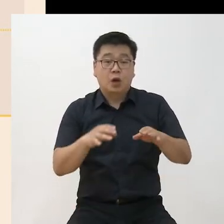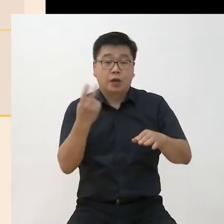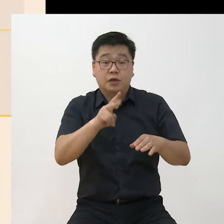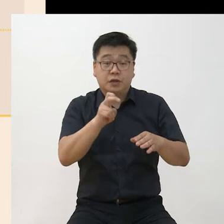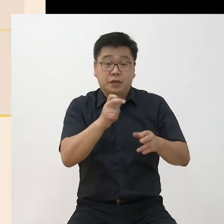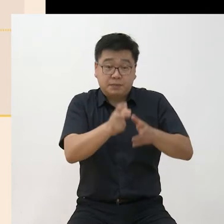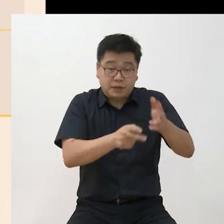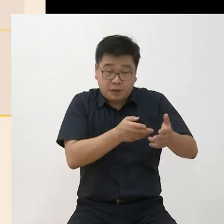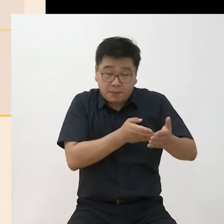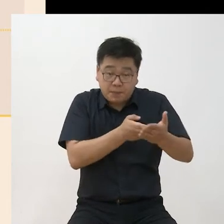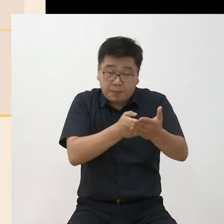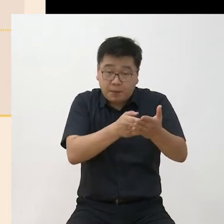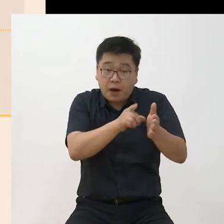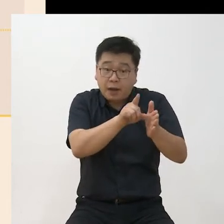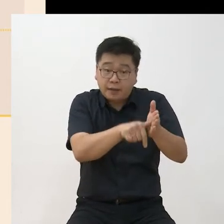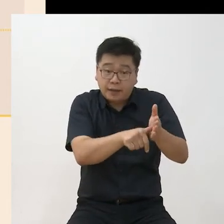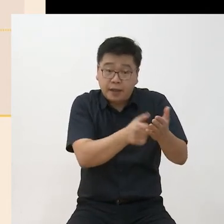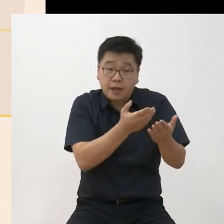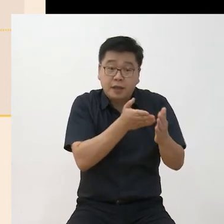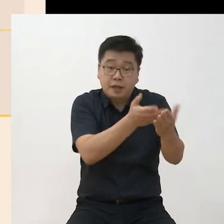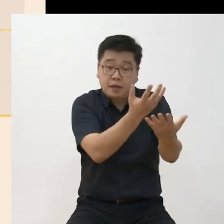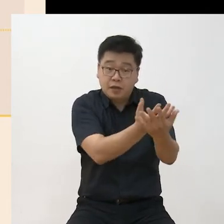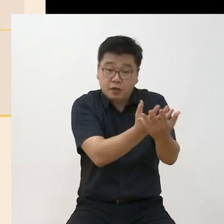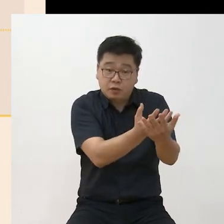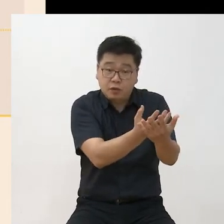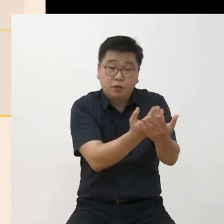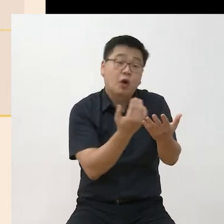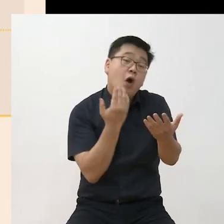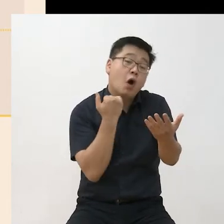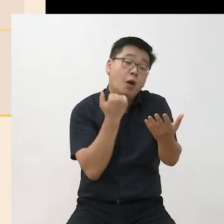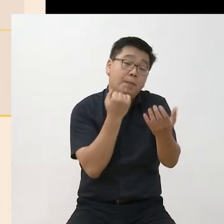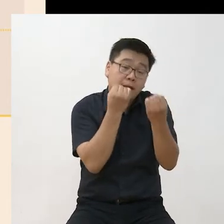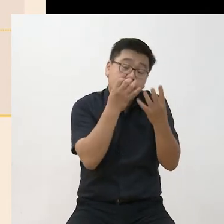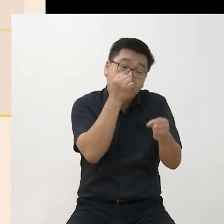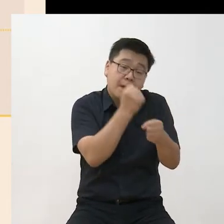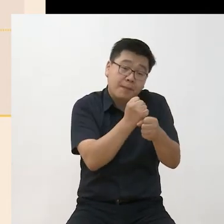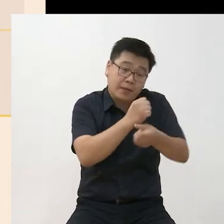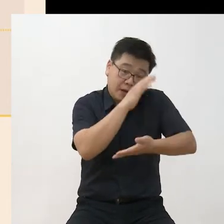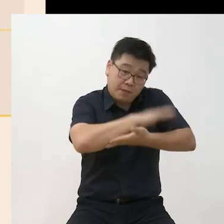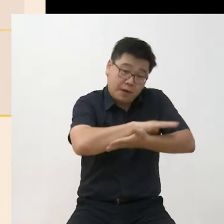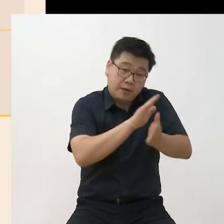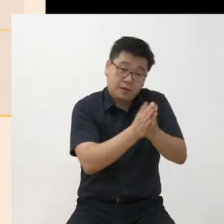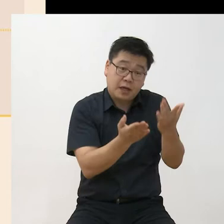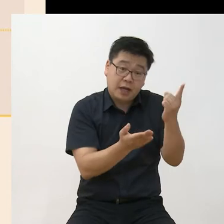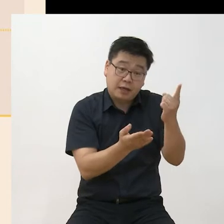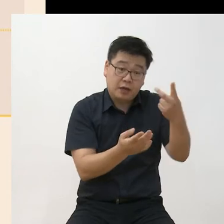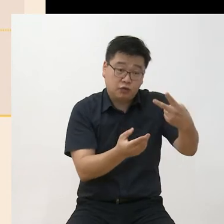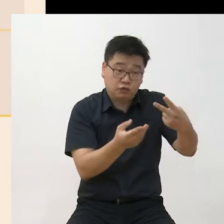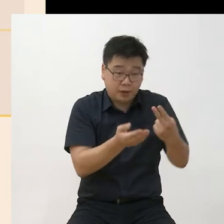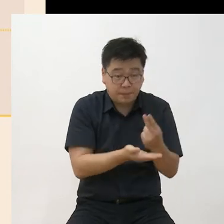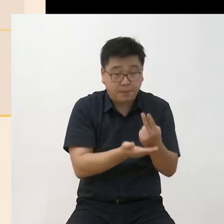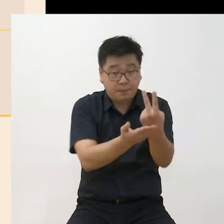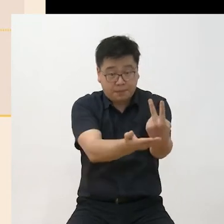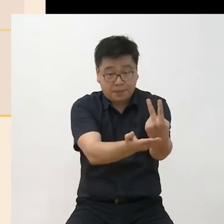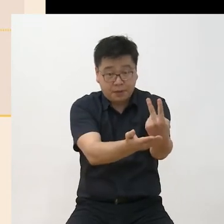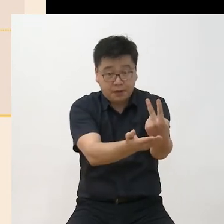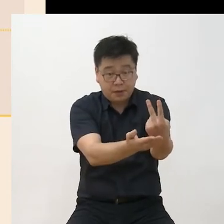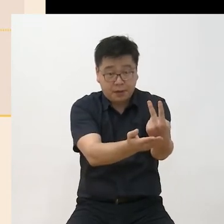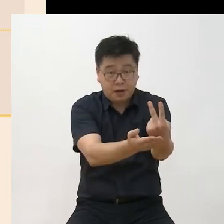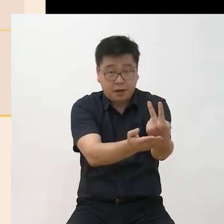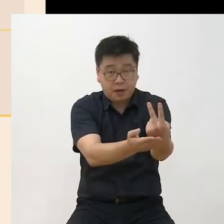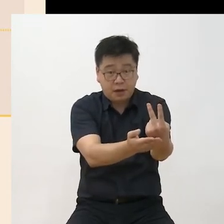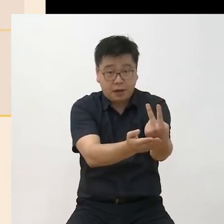2020년도에는 그 지원 신청서와 그다음에 이제 최근 발간 문예지 1호 인쇄책자를 저희가 받아서 심의에 참고를 했는데요.